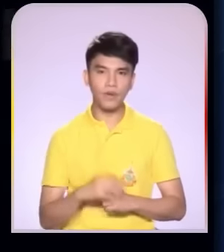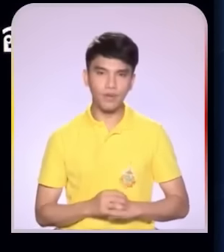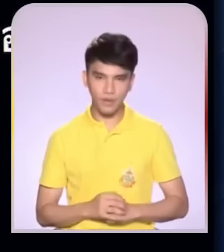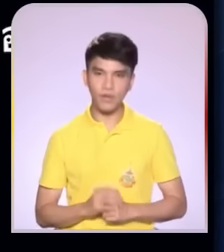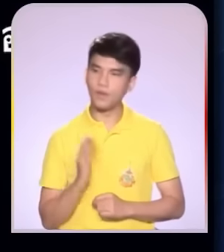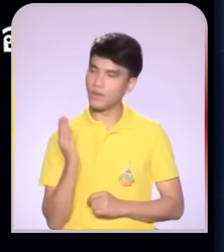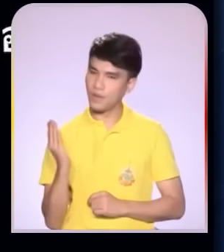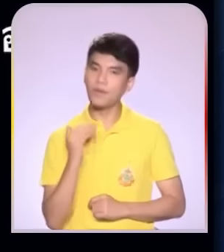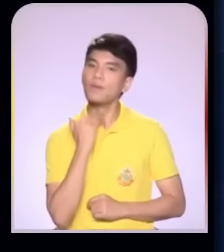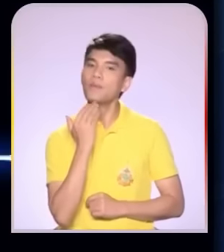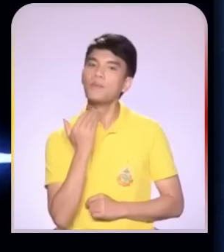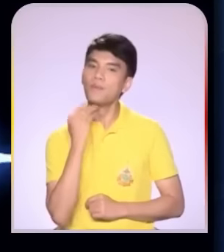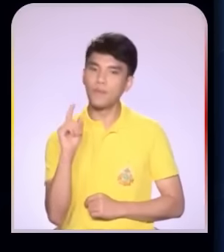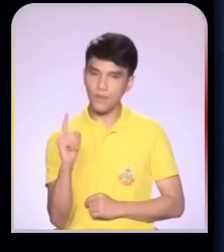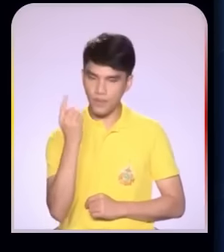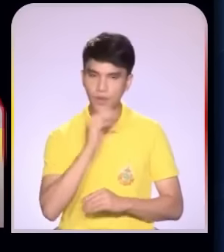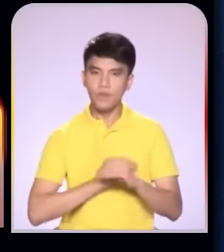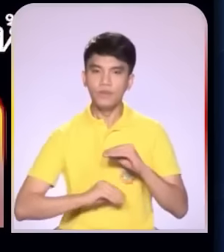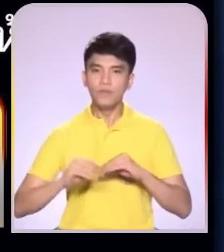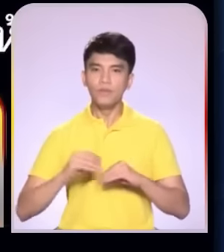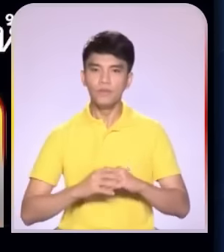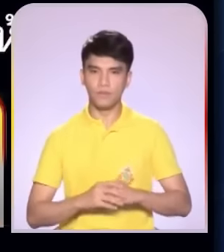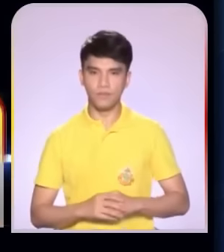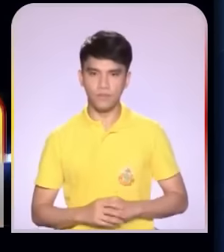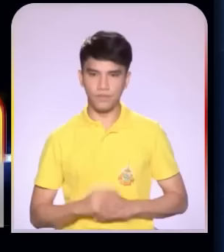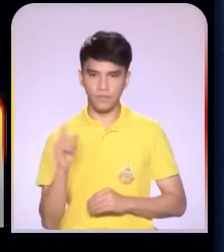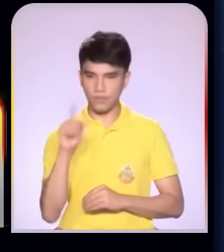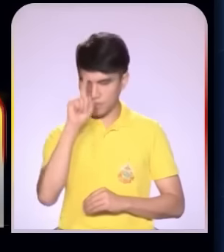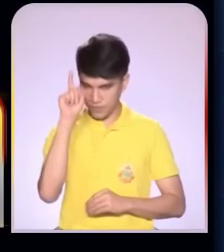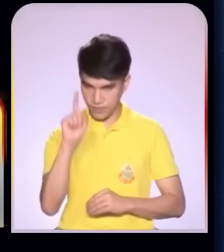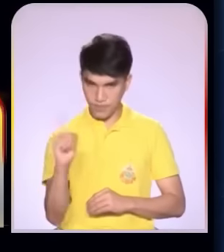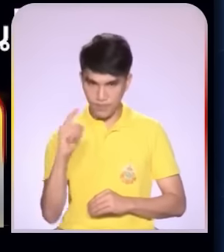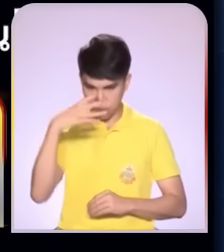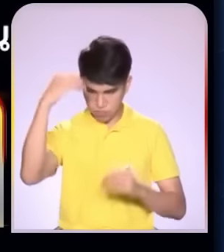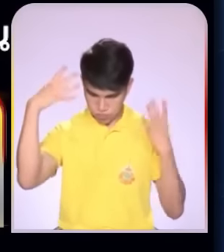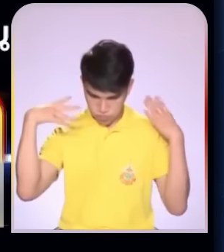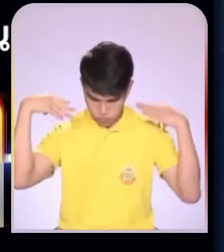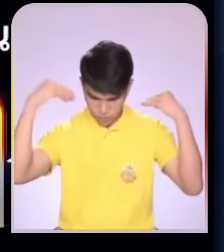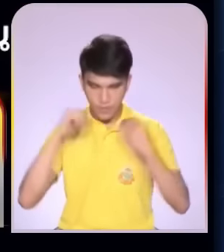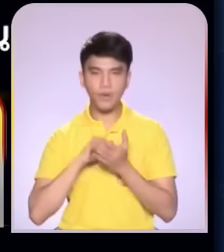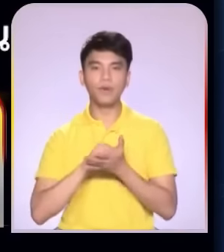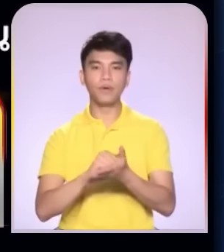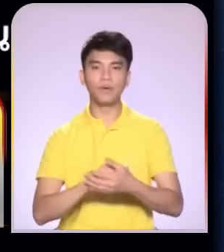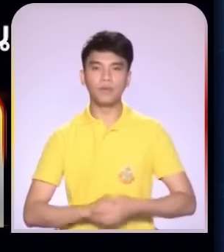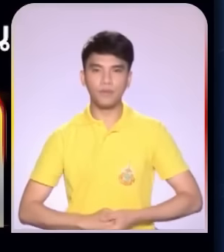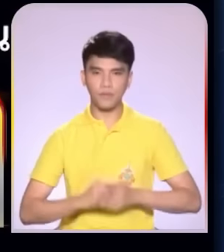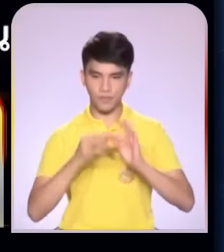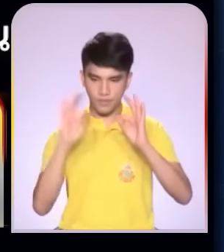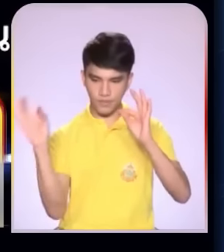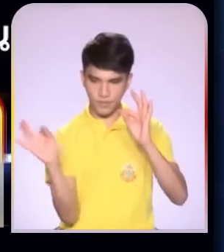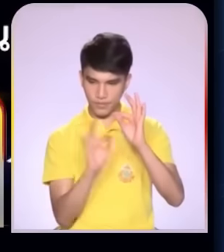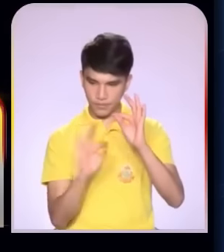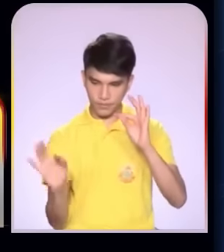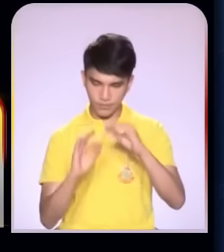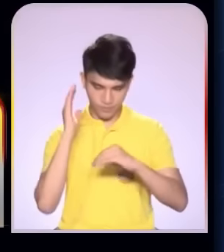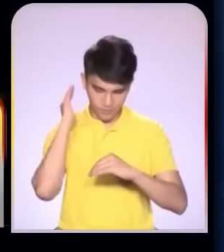บิ๊กเรียนเผยแพร่คลิปอีกคลิปนึงคลิปเสียงตั้งหัวข้อว่าเทวดาปกปักรักษาเนื้อหาในคลิปนะคะเป็นเสียง